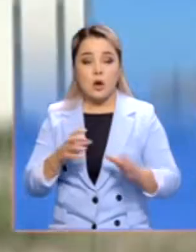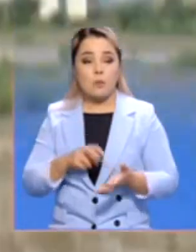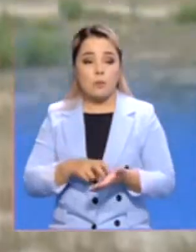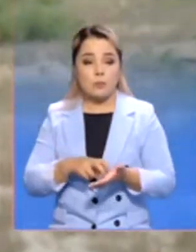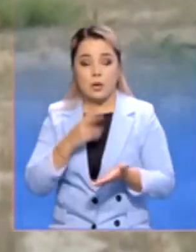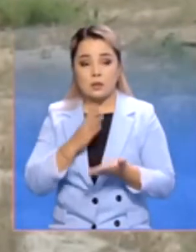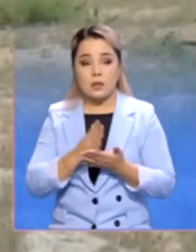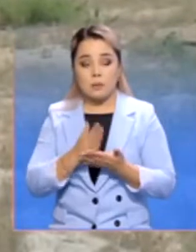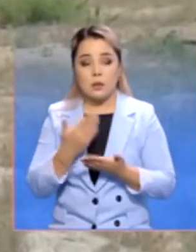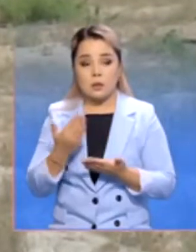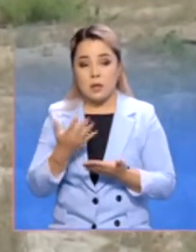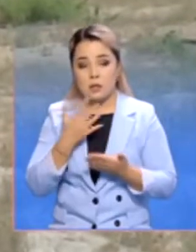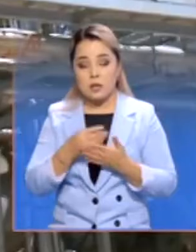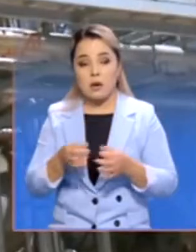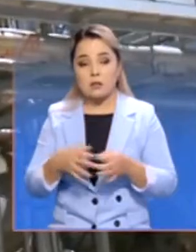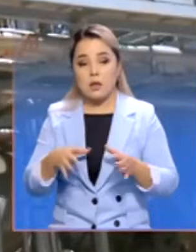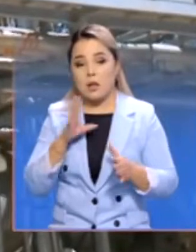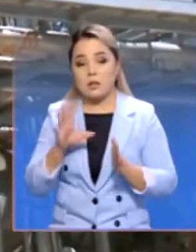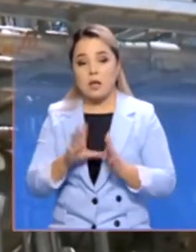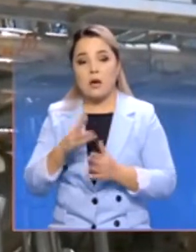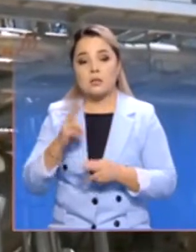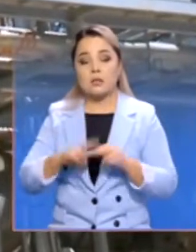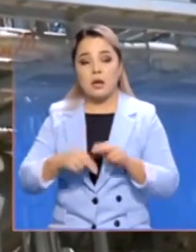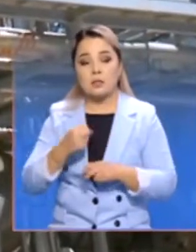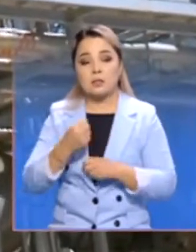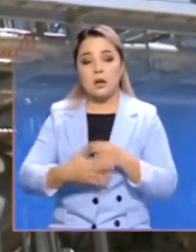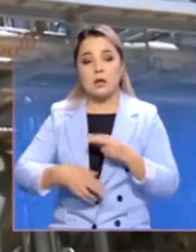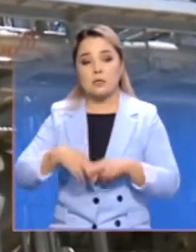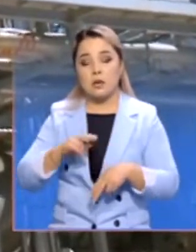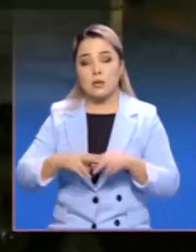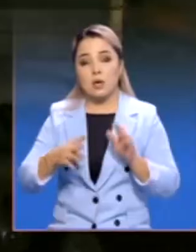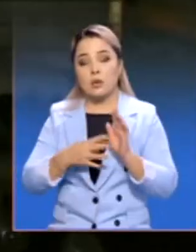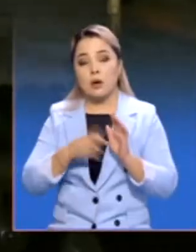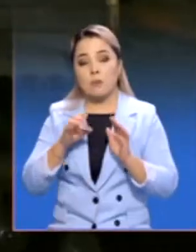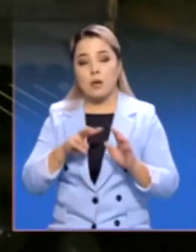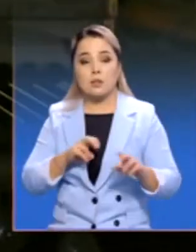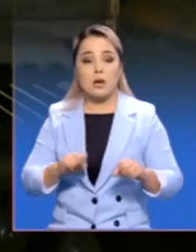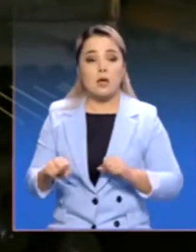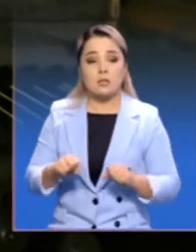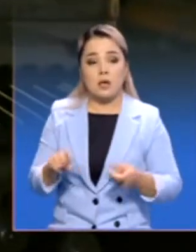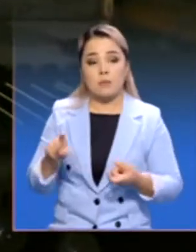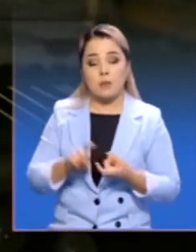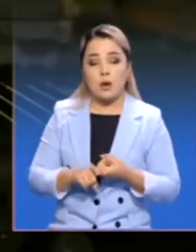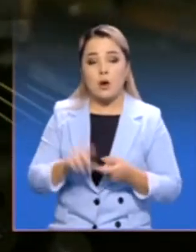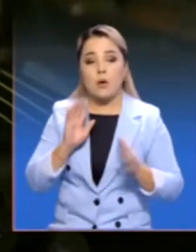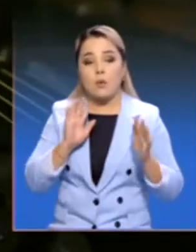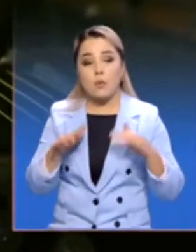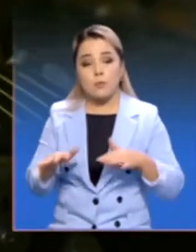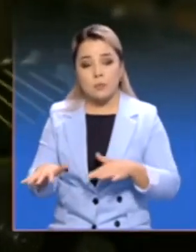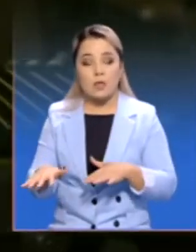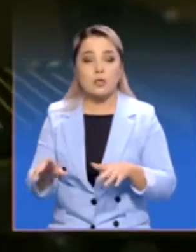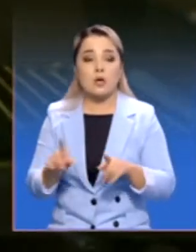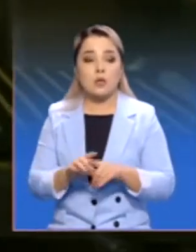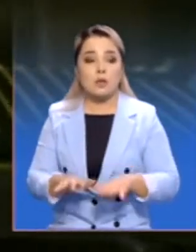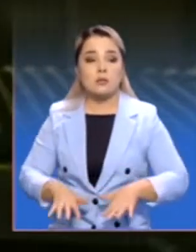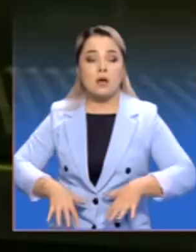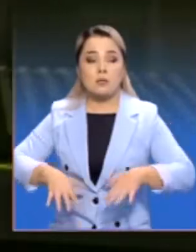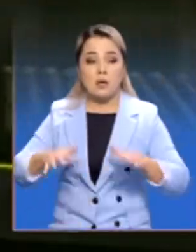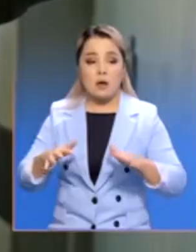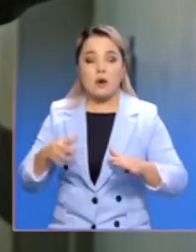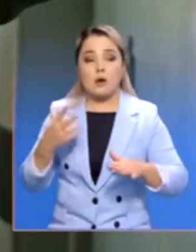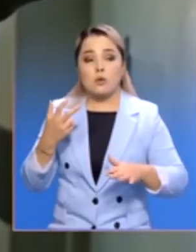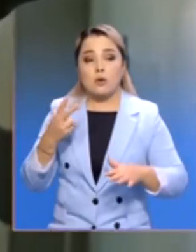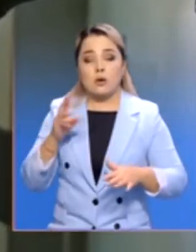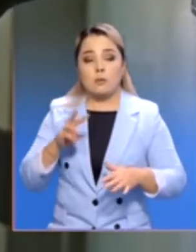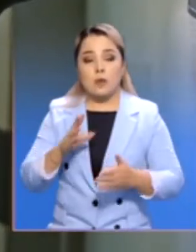бар. Қазіргі уақытта атом станциясын салған кезде ол 9 балдық жер сілкінісіне, цунами деңгейіндегі апаттарға, сағатына